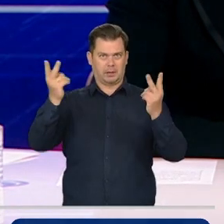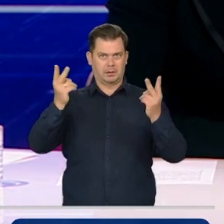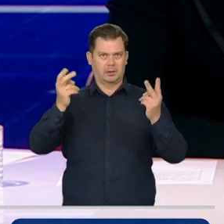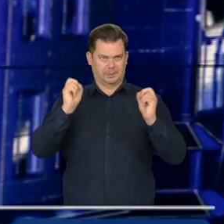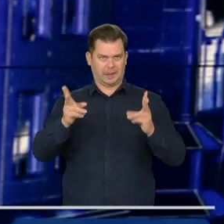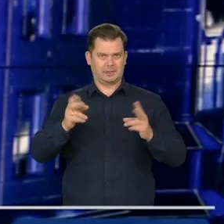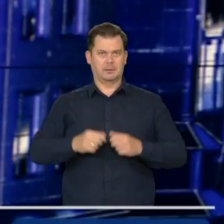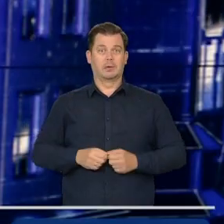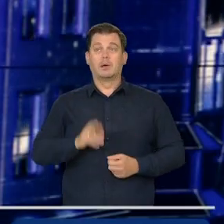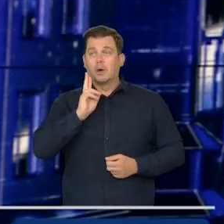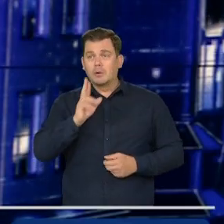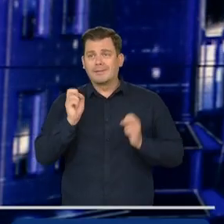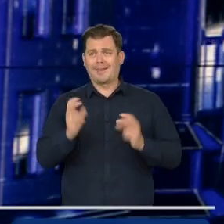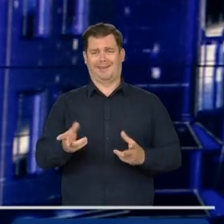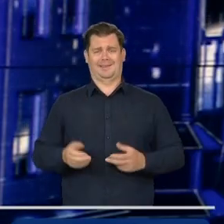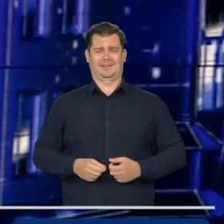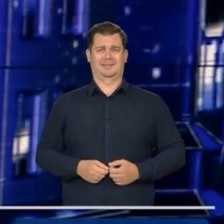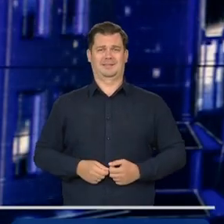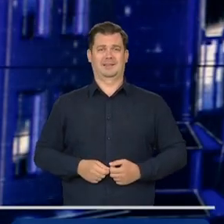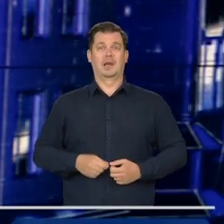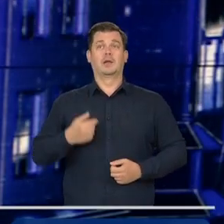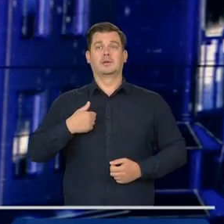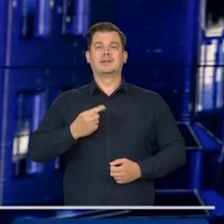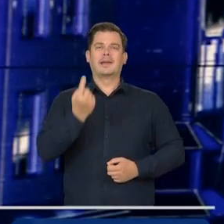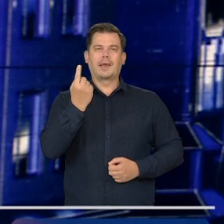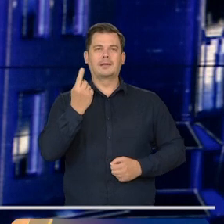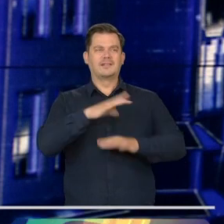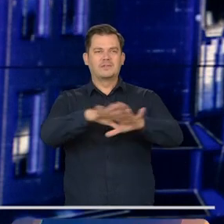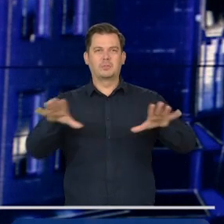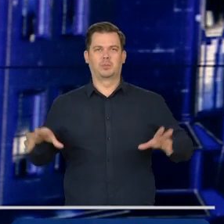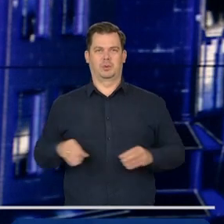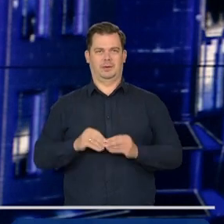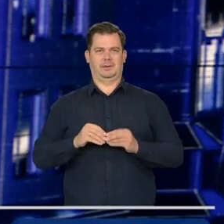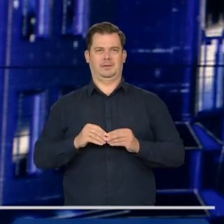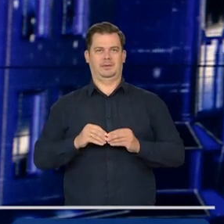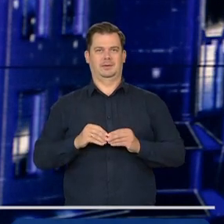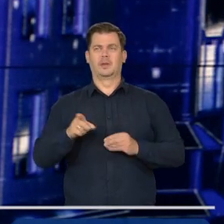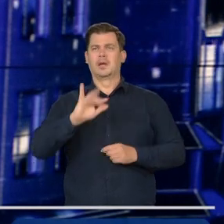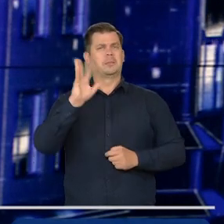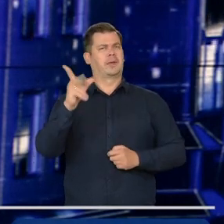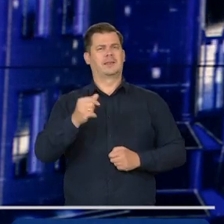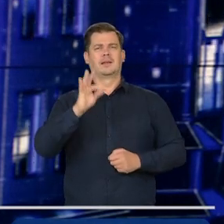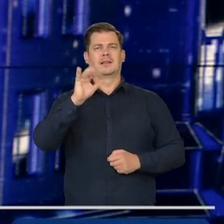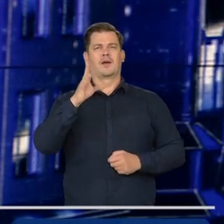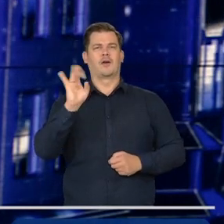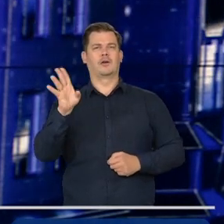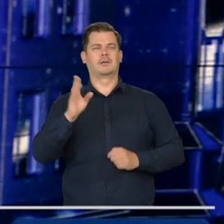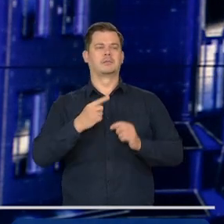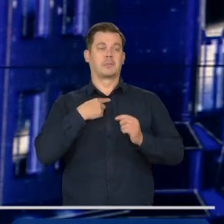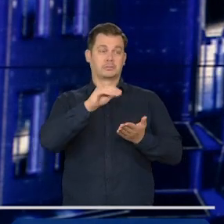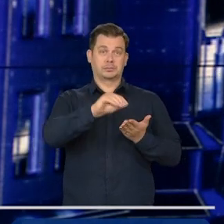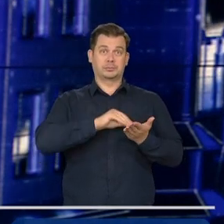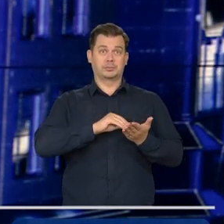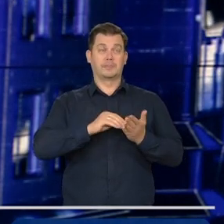nieba? Ależ oczywiście. No przecież my jesteśmy jedną wielką wspólnotą. Pięknie to teologia ujmuje, że